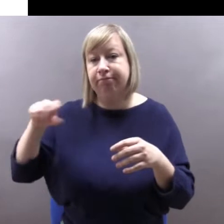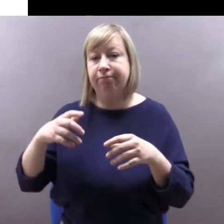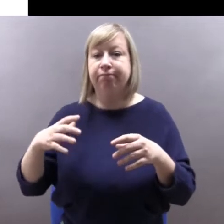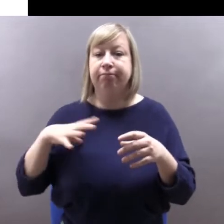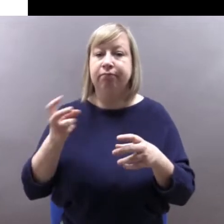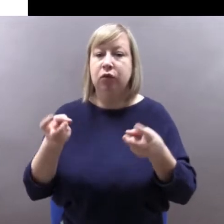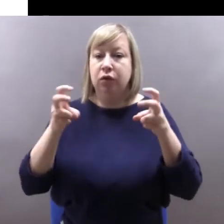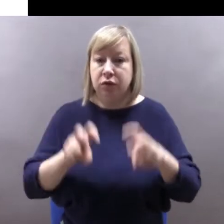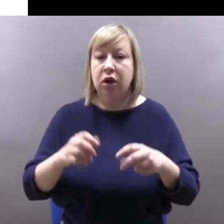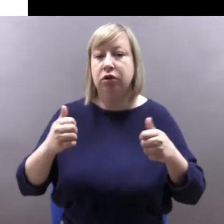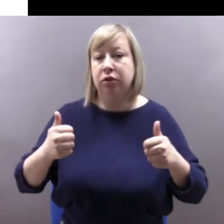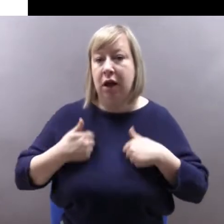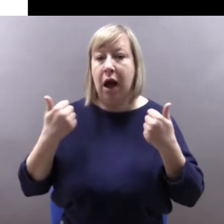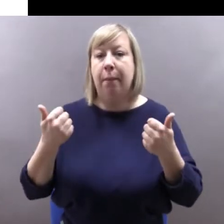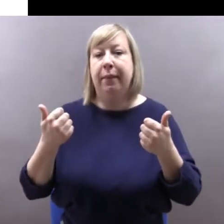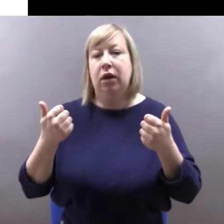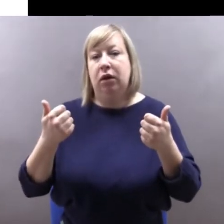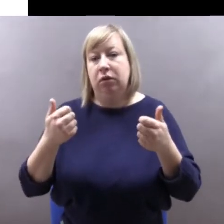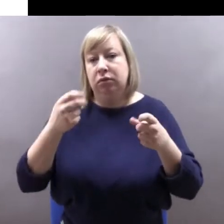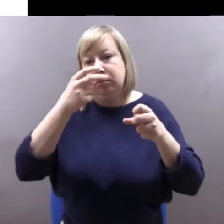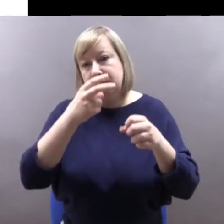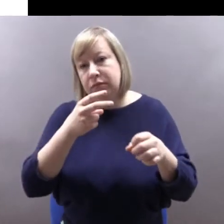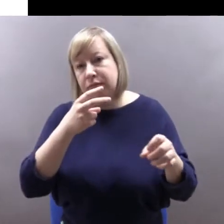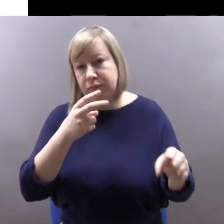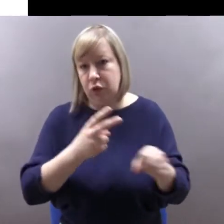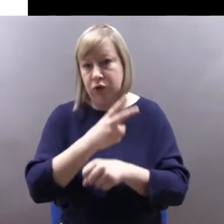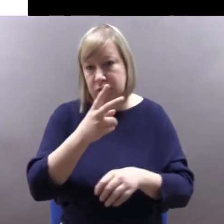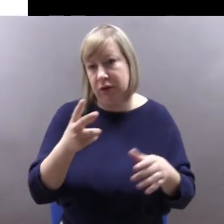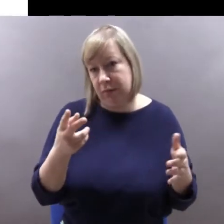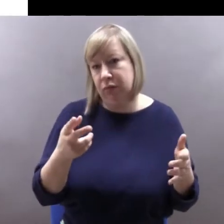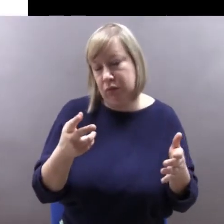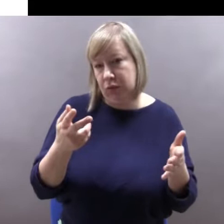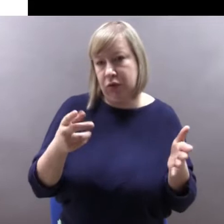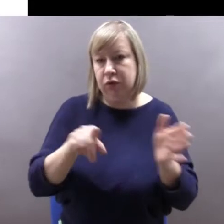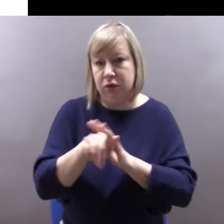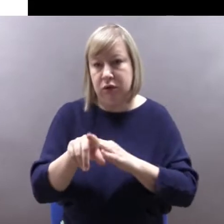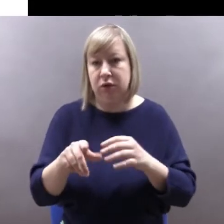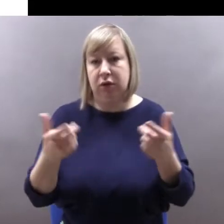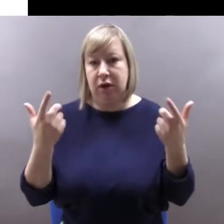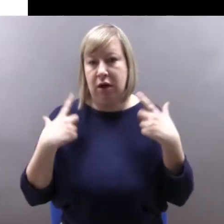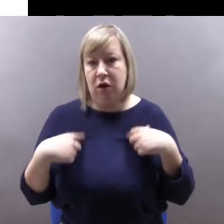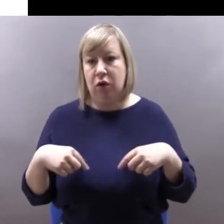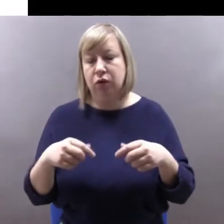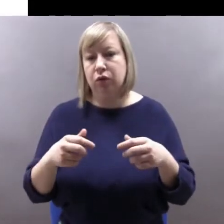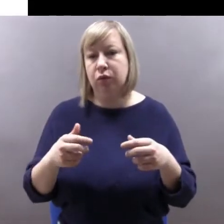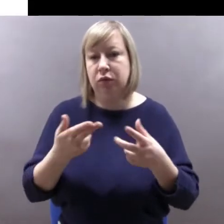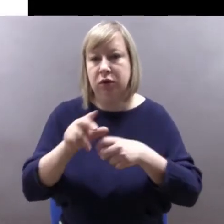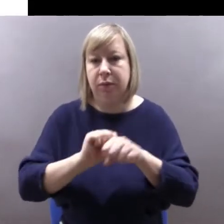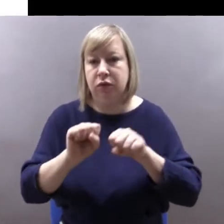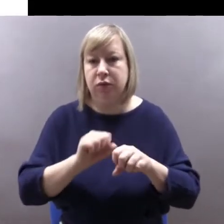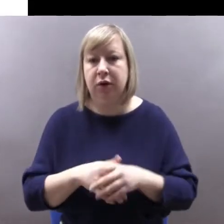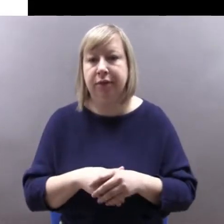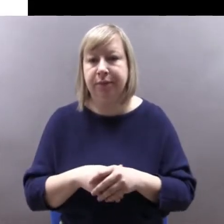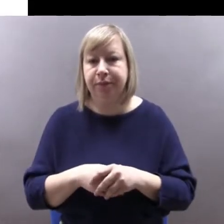zmian i wiele, myślę, prac. Natomiast to, co dla mnie było ważne, to żeby na tej mapie, tak jak mówiłam, były